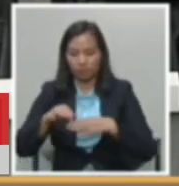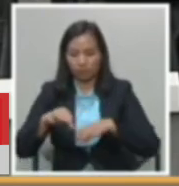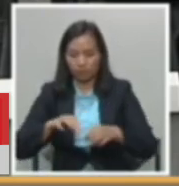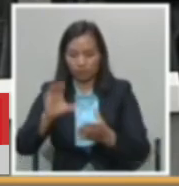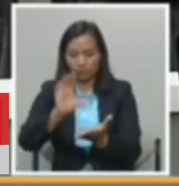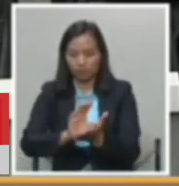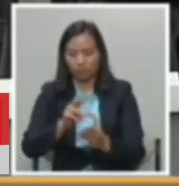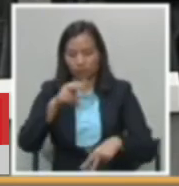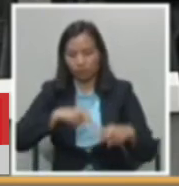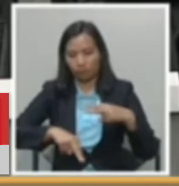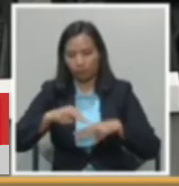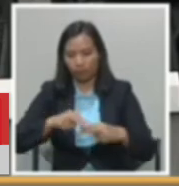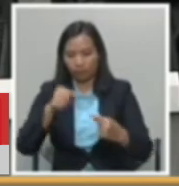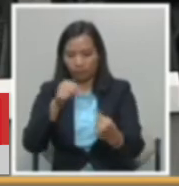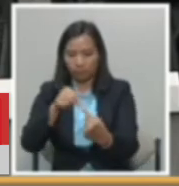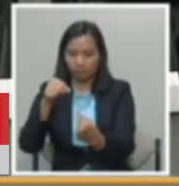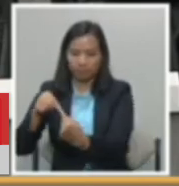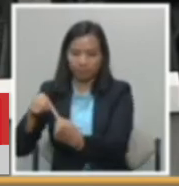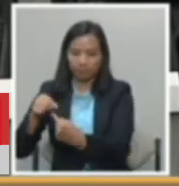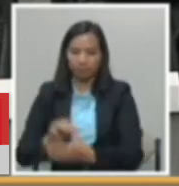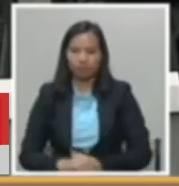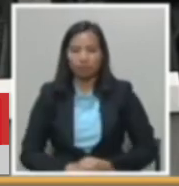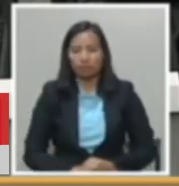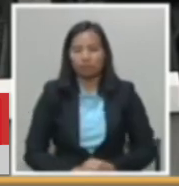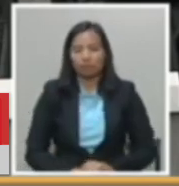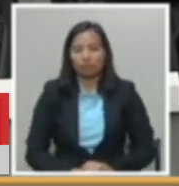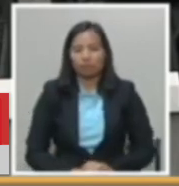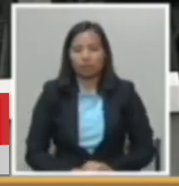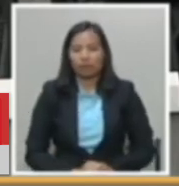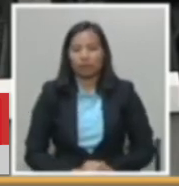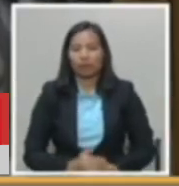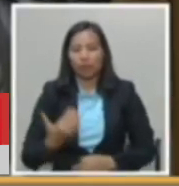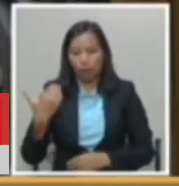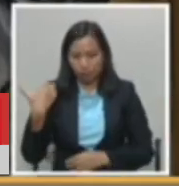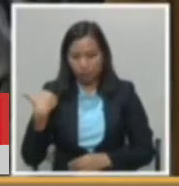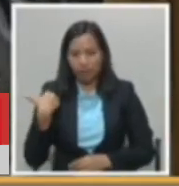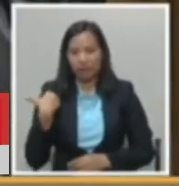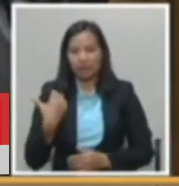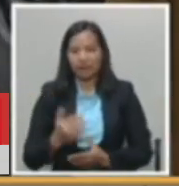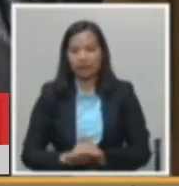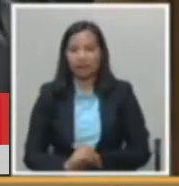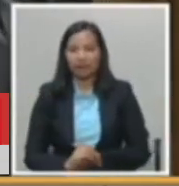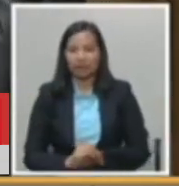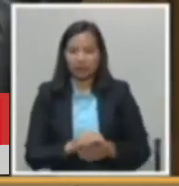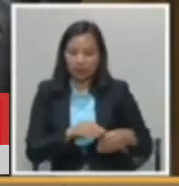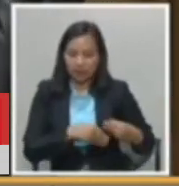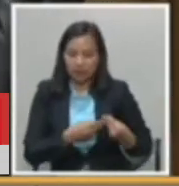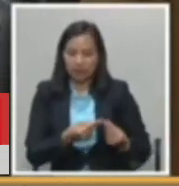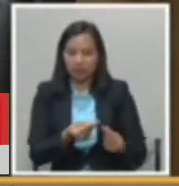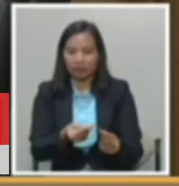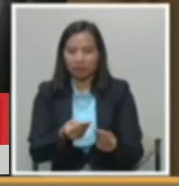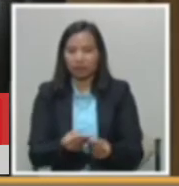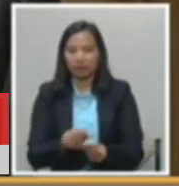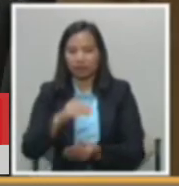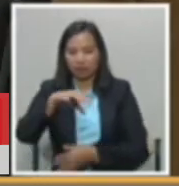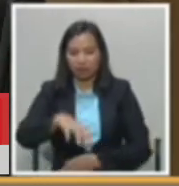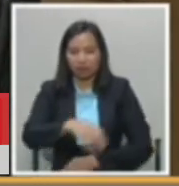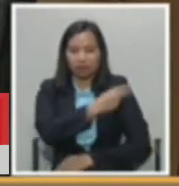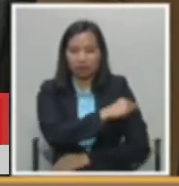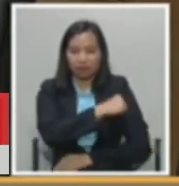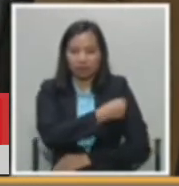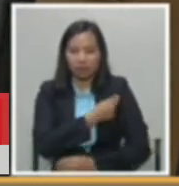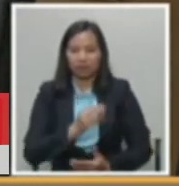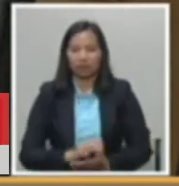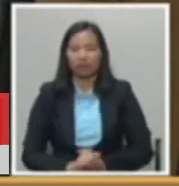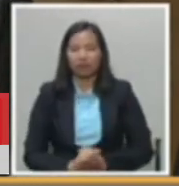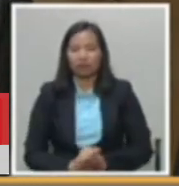ดูแลให้เหมาะสมนอกจากนั้นก็เป็นเรื่องของขวัญกำลังใจของโรงพยาบาลบางโรงพยาบาลเ